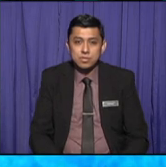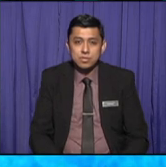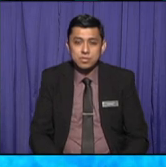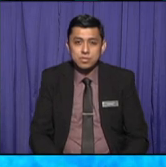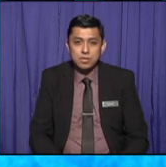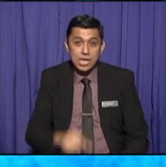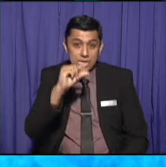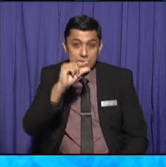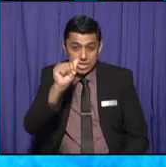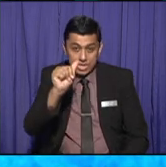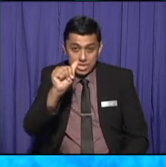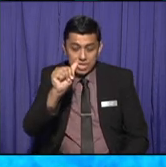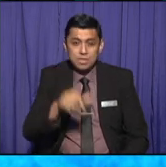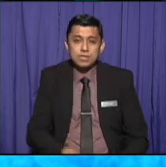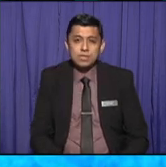Ga.